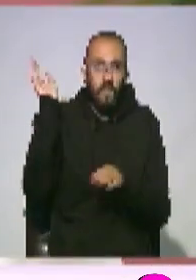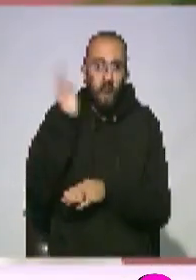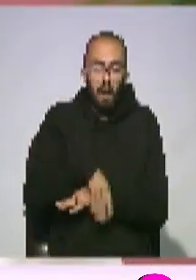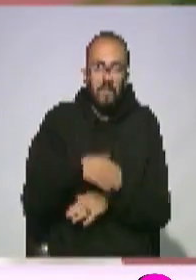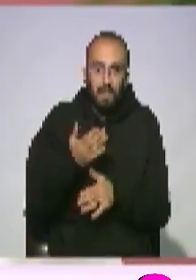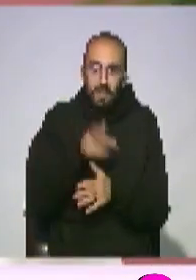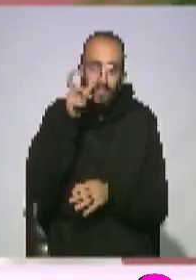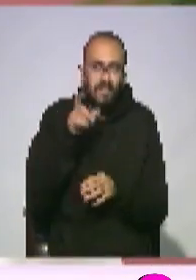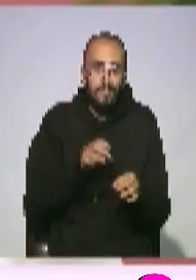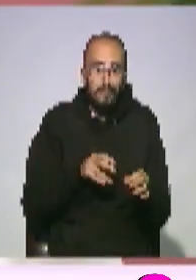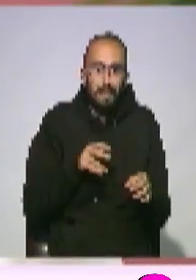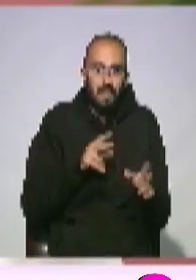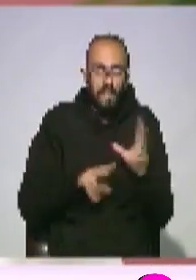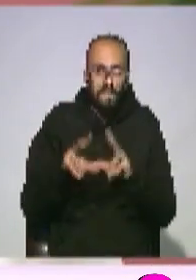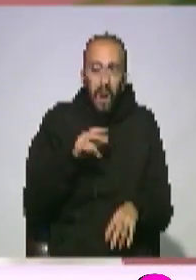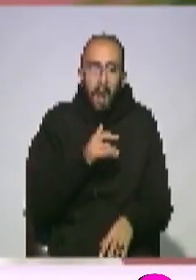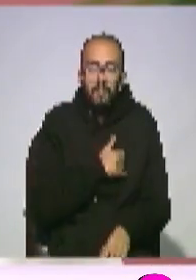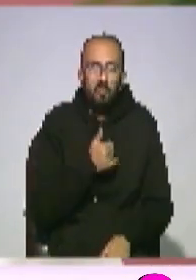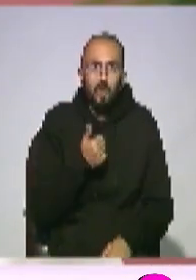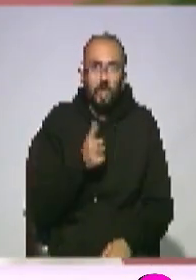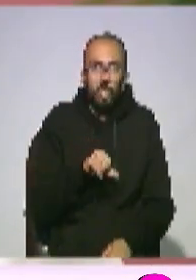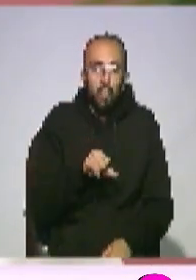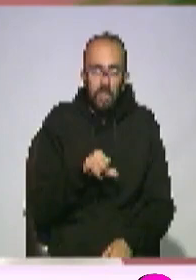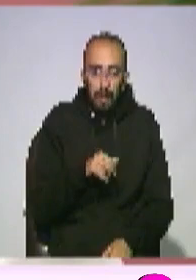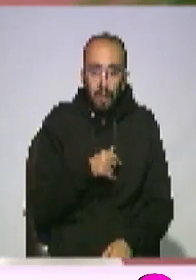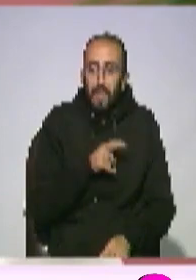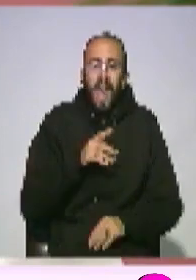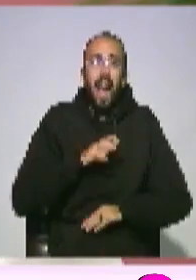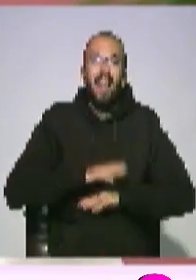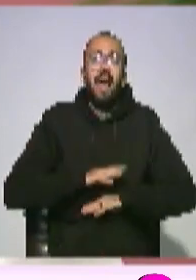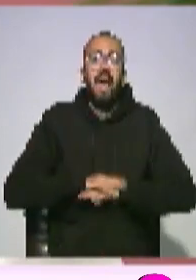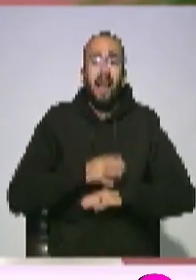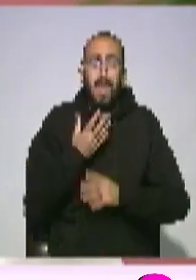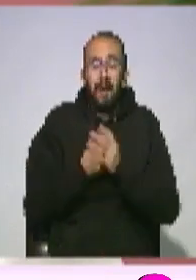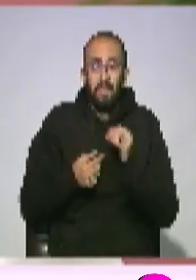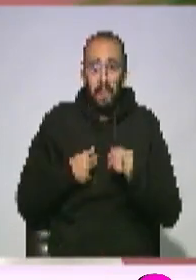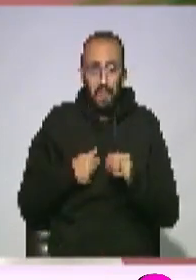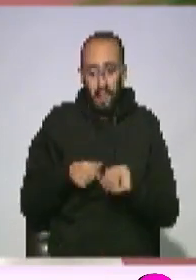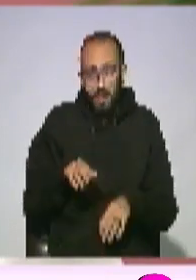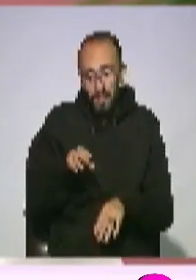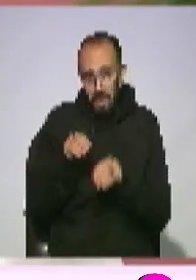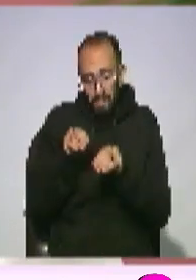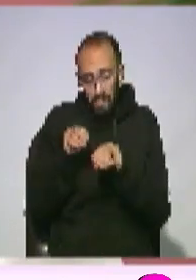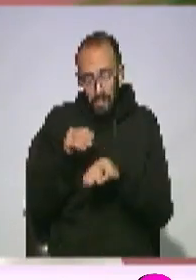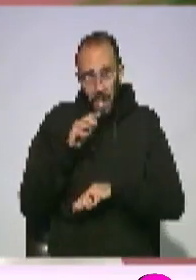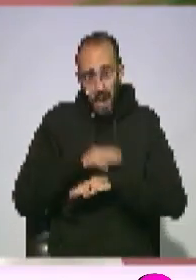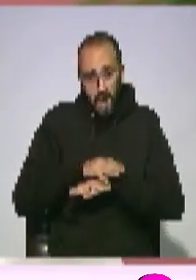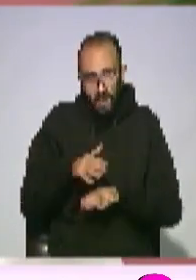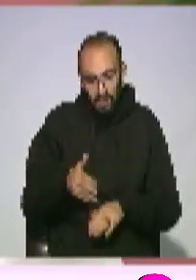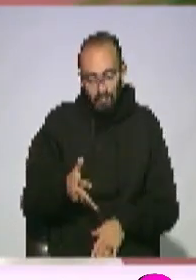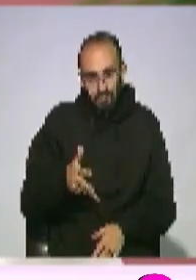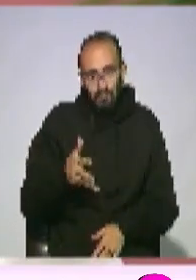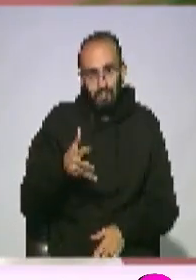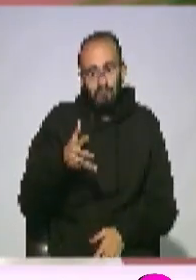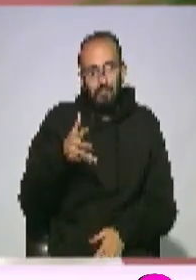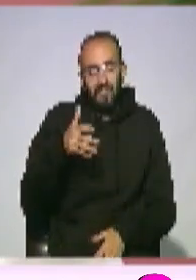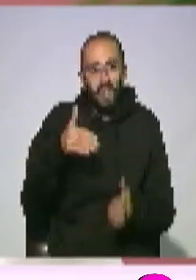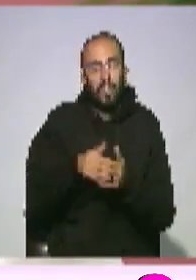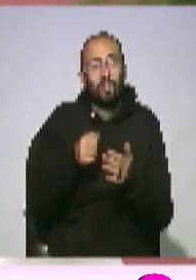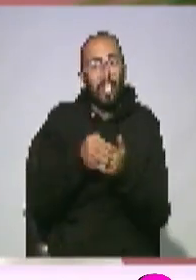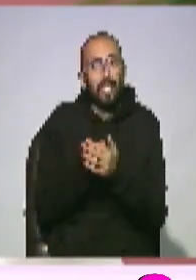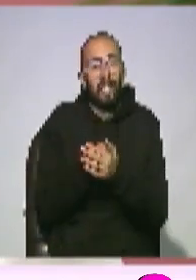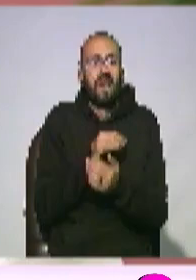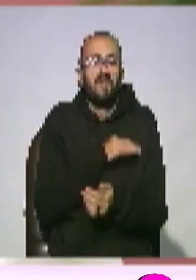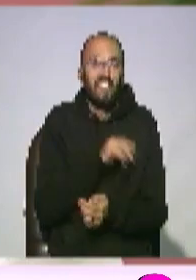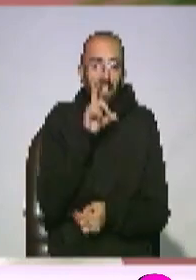شفنا كتير من الناس. لكن هنا بقول لك اخلاق، ابني اخلاق واديله شهاده ينفع نفسه، صورته،